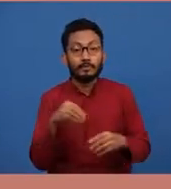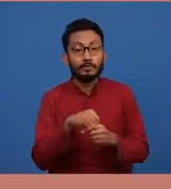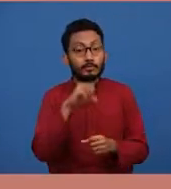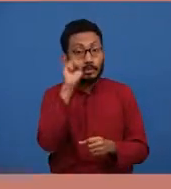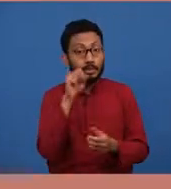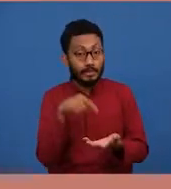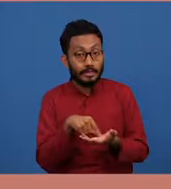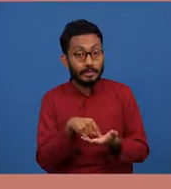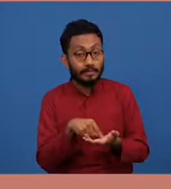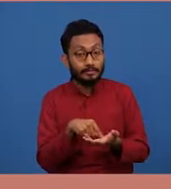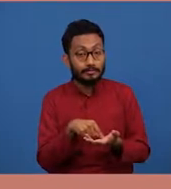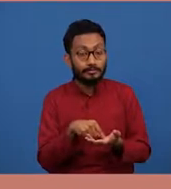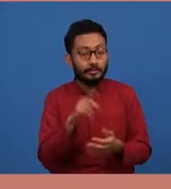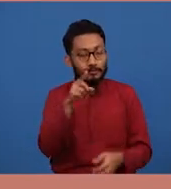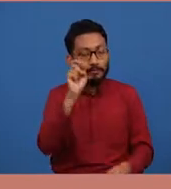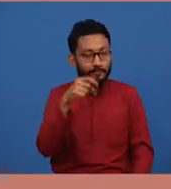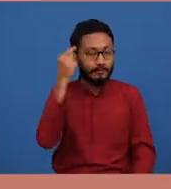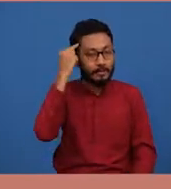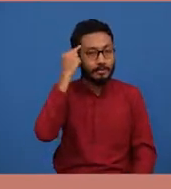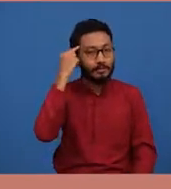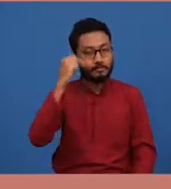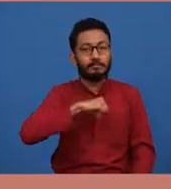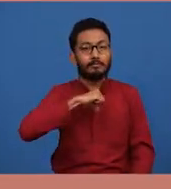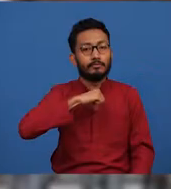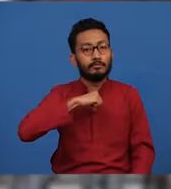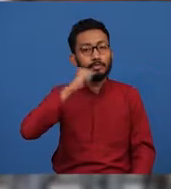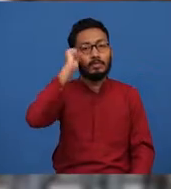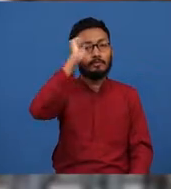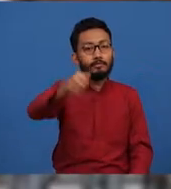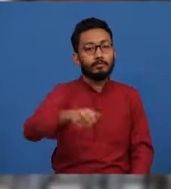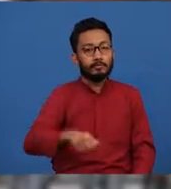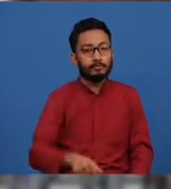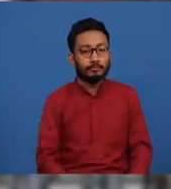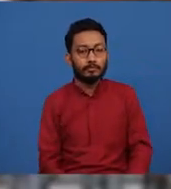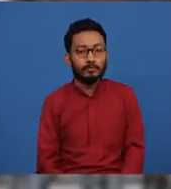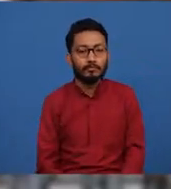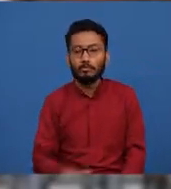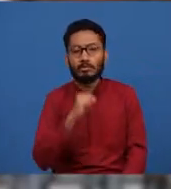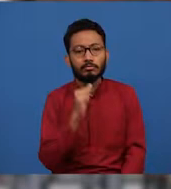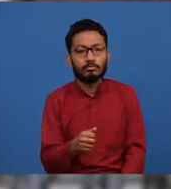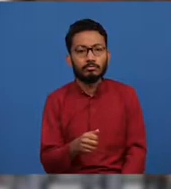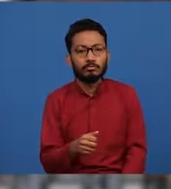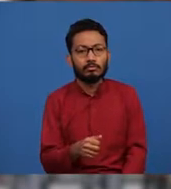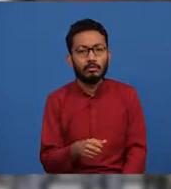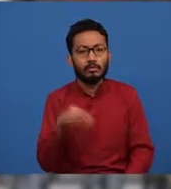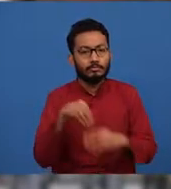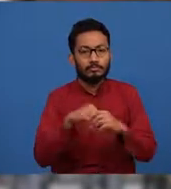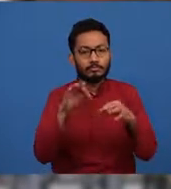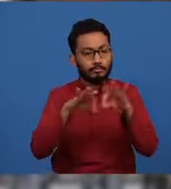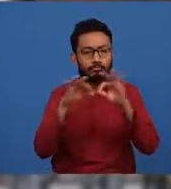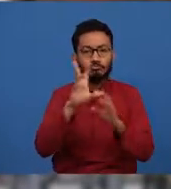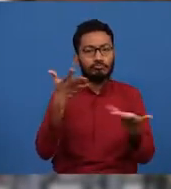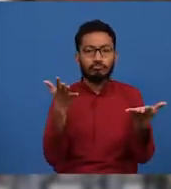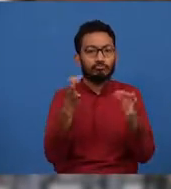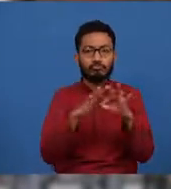harus difikirkan sendiri kerana tidak dalam petikan. Cikgu beri sedikit